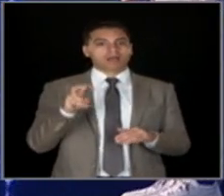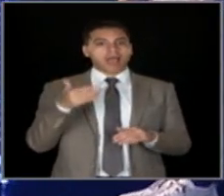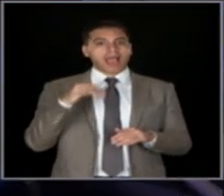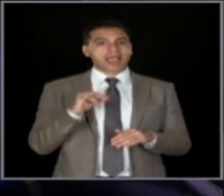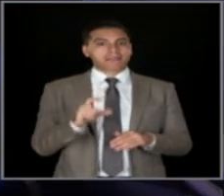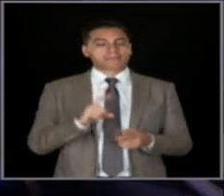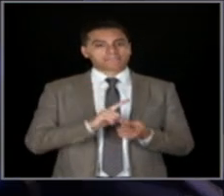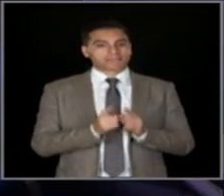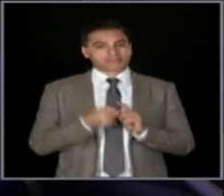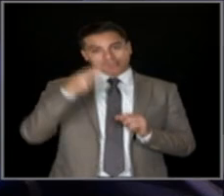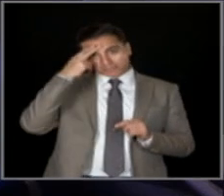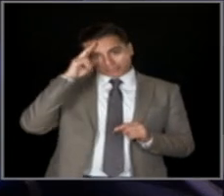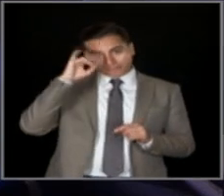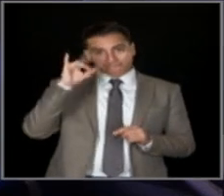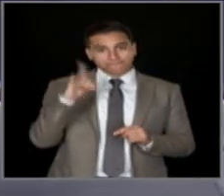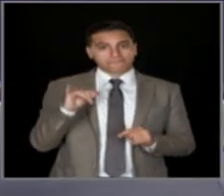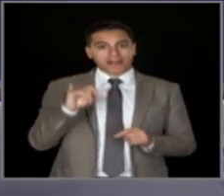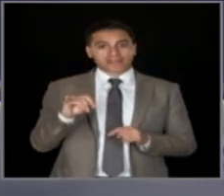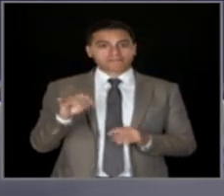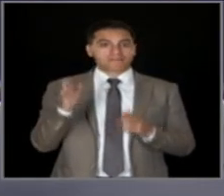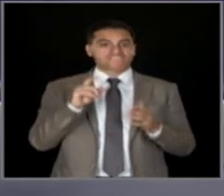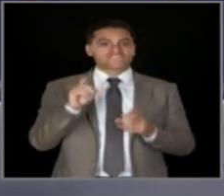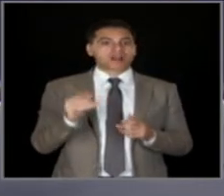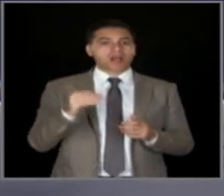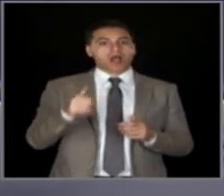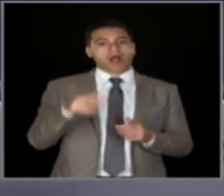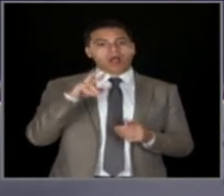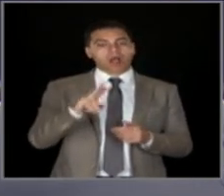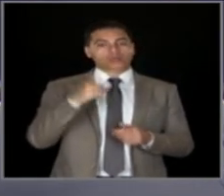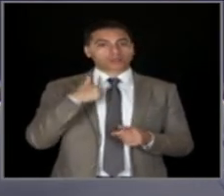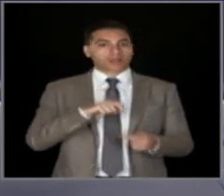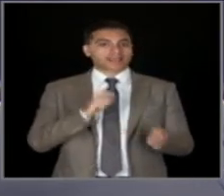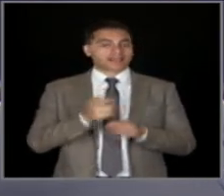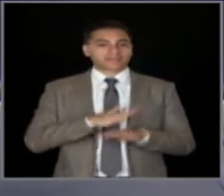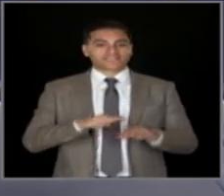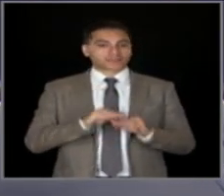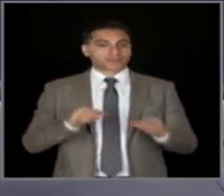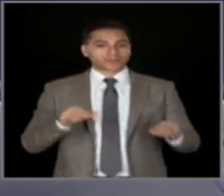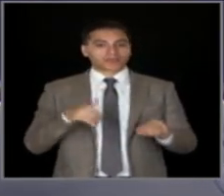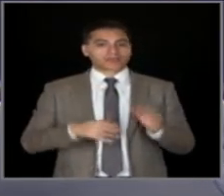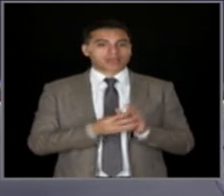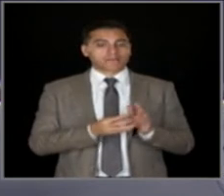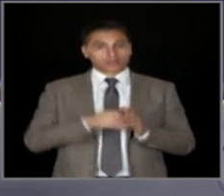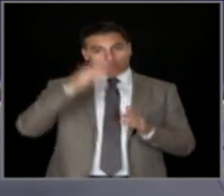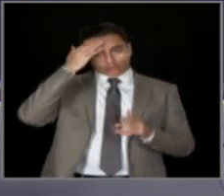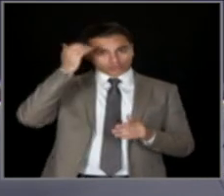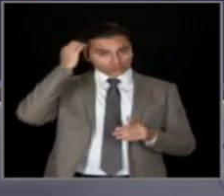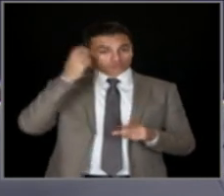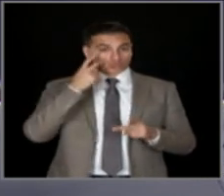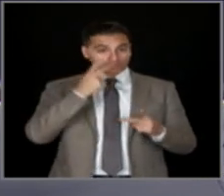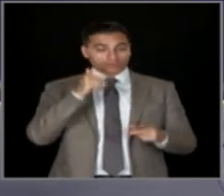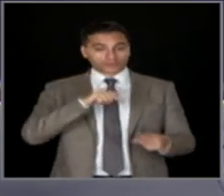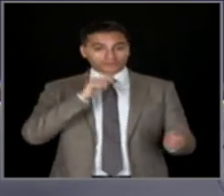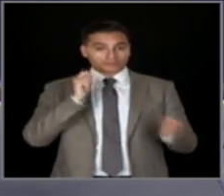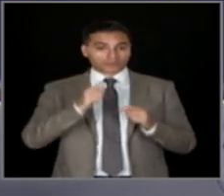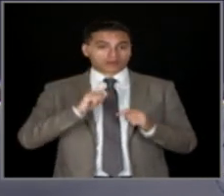رجعت مكان مريم فرحات، وما عندناش اي تغييرات في جامعه اسيوط. ودلوقتي